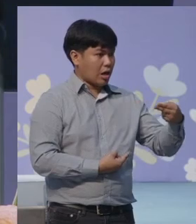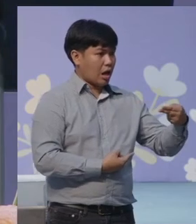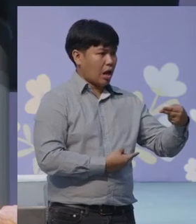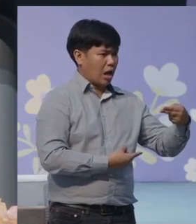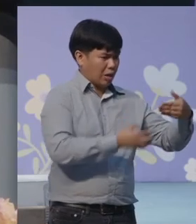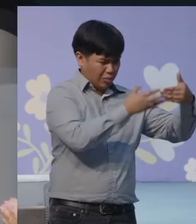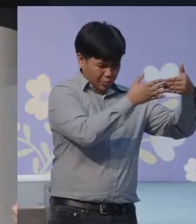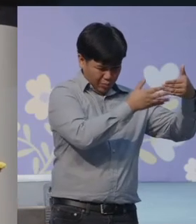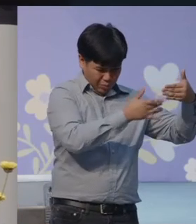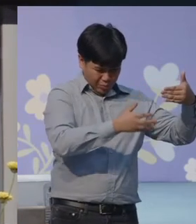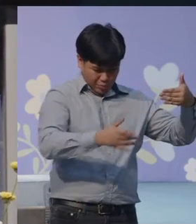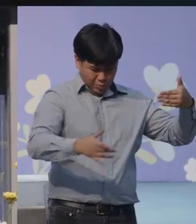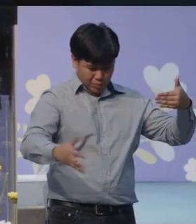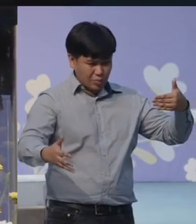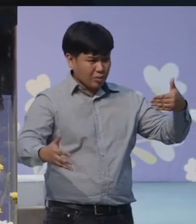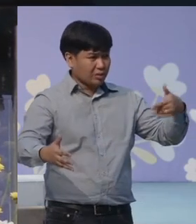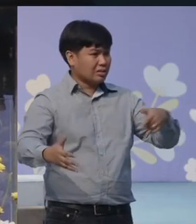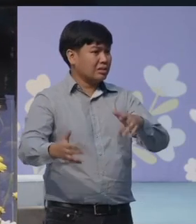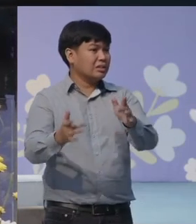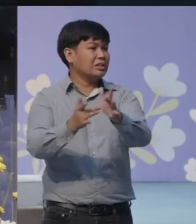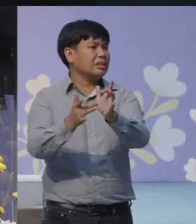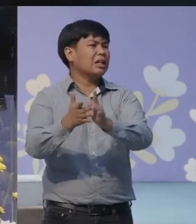matagal pa bago dumating ang sino?